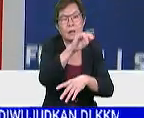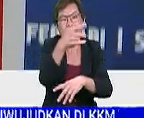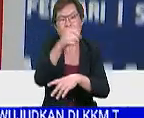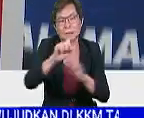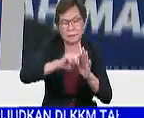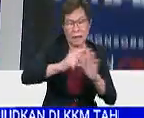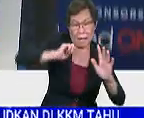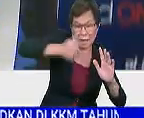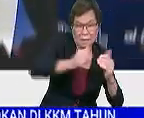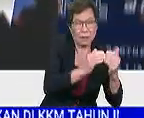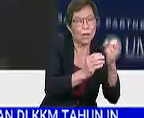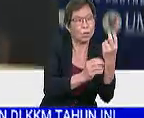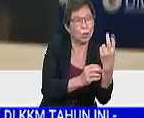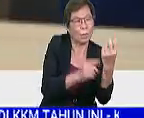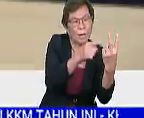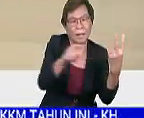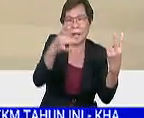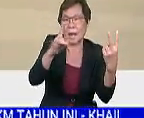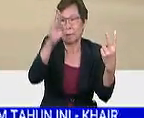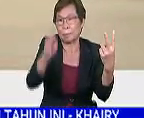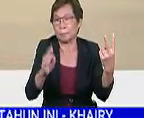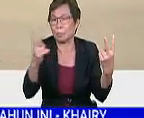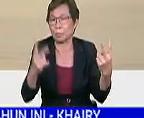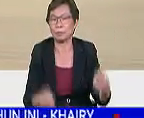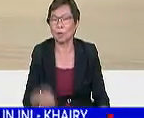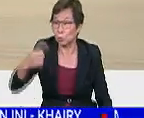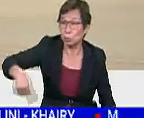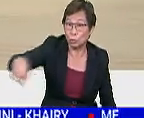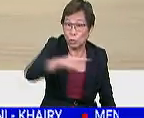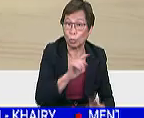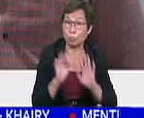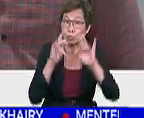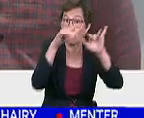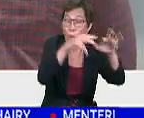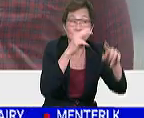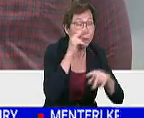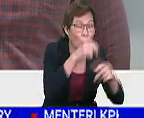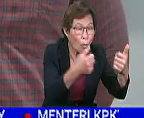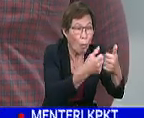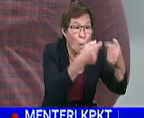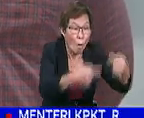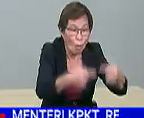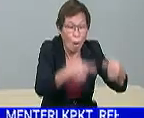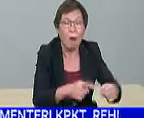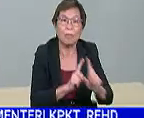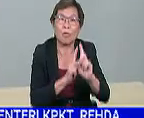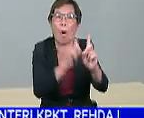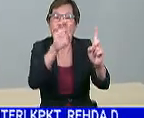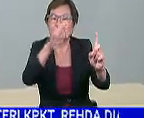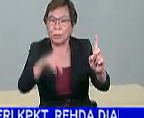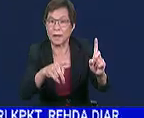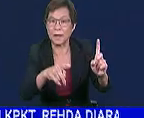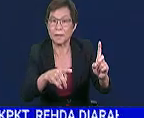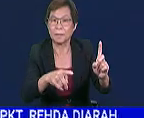bermula esok 12 hingga 18 Februari ini orang ramai yang Dima patuh dengan arahan semasa dan